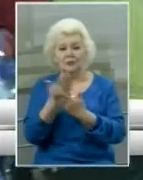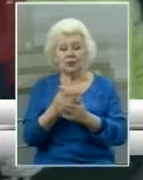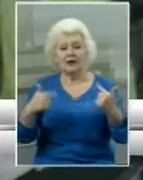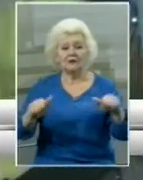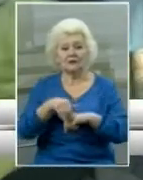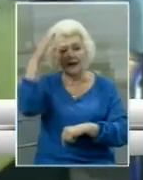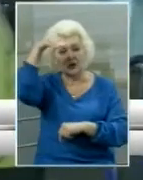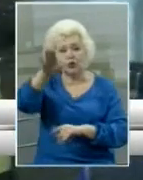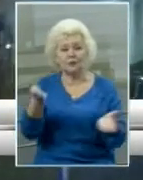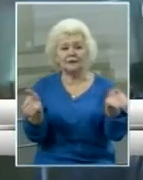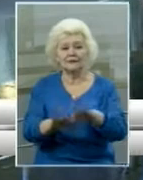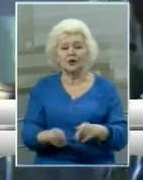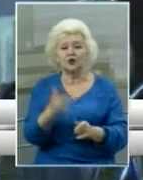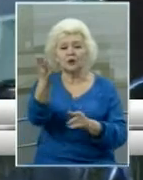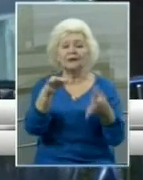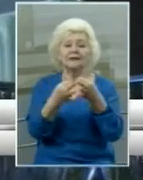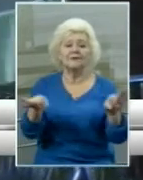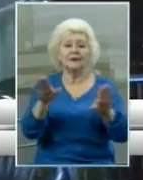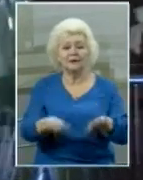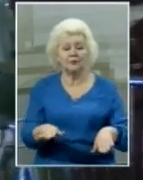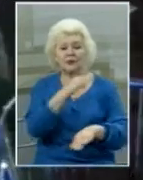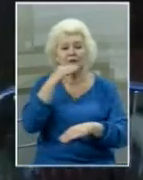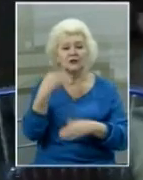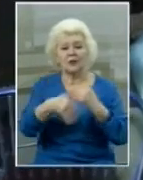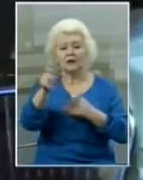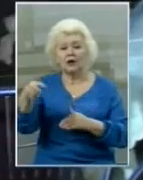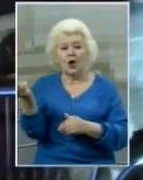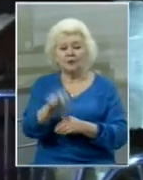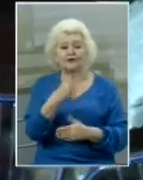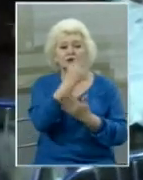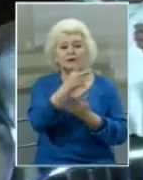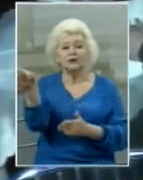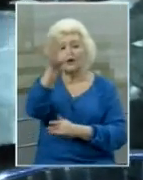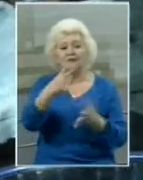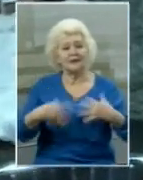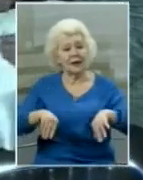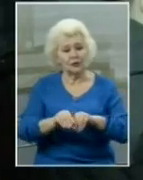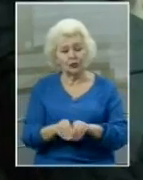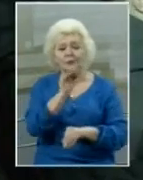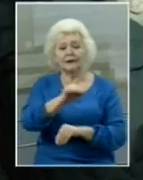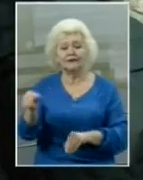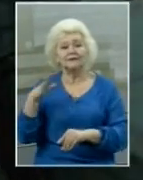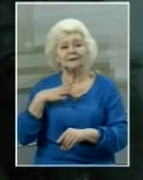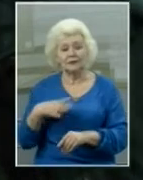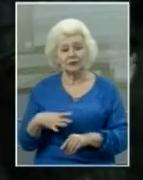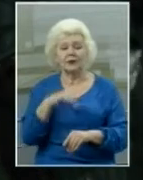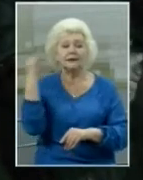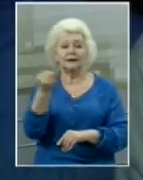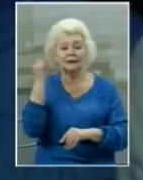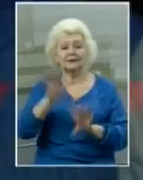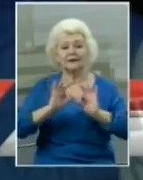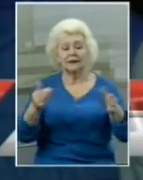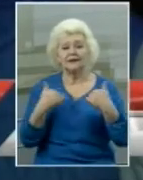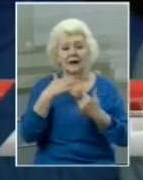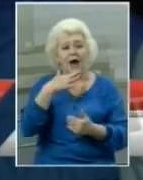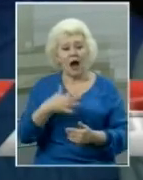залі ювілейного залишається кілька вільних місць. Чимало херсонців прийшли на показ всією родиною. Діти чекають на цікавий сюжет.